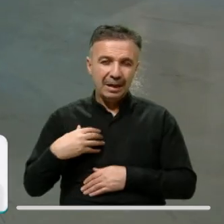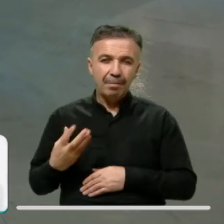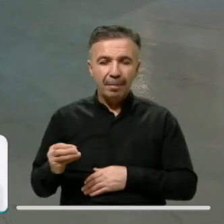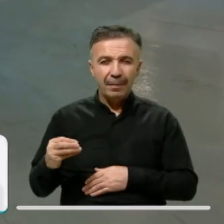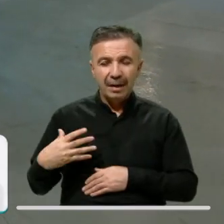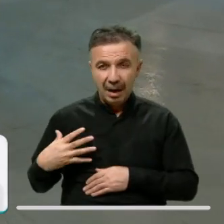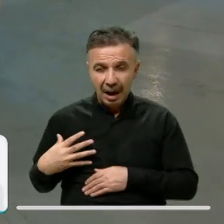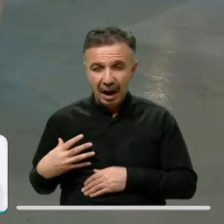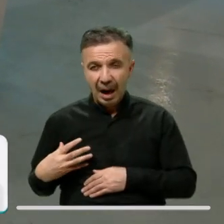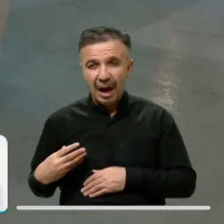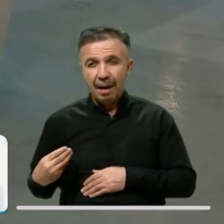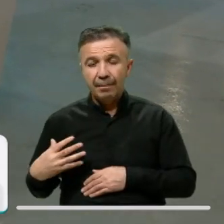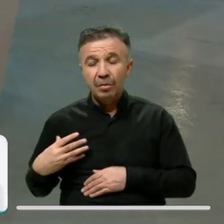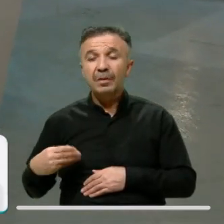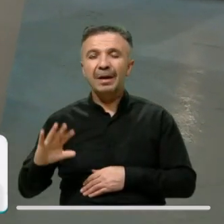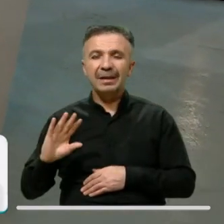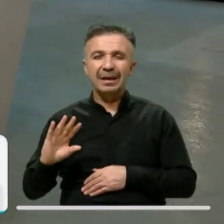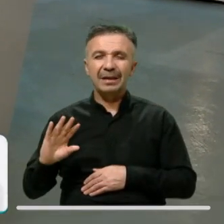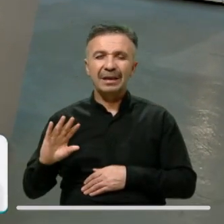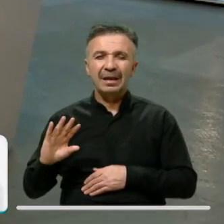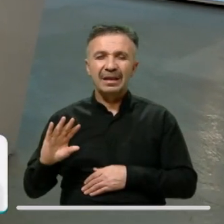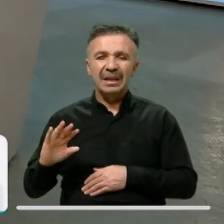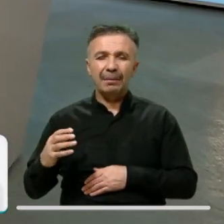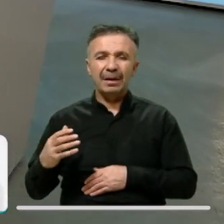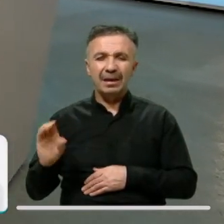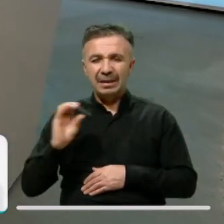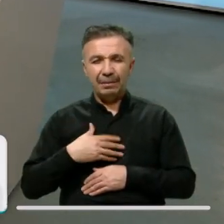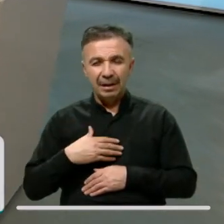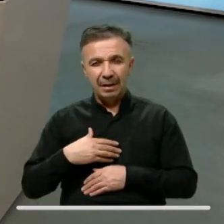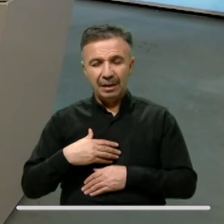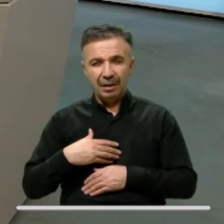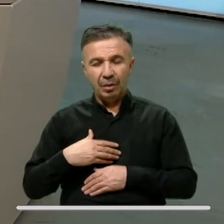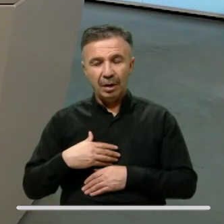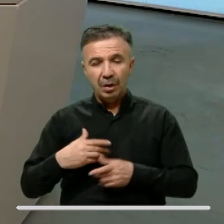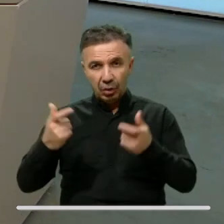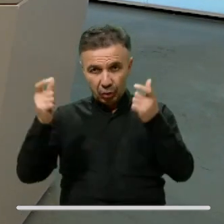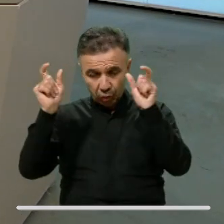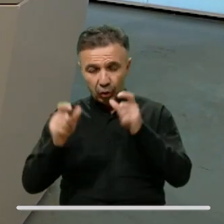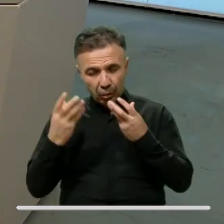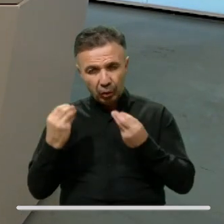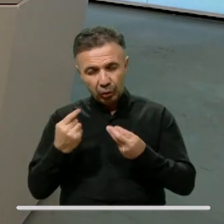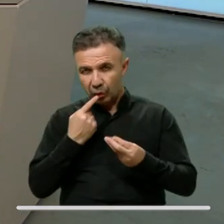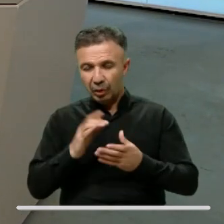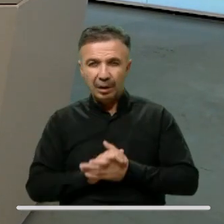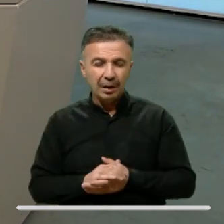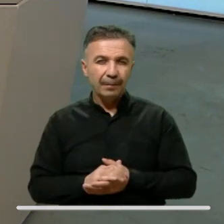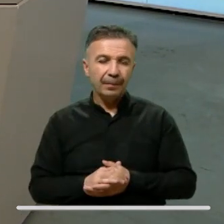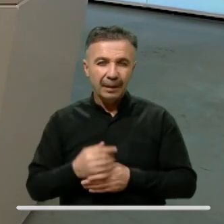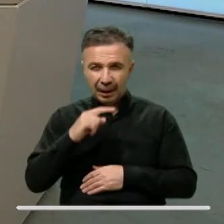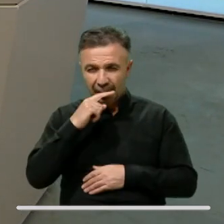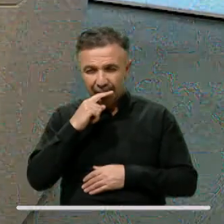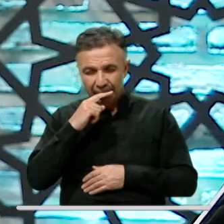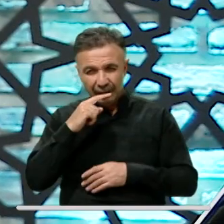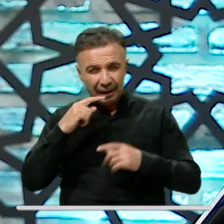bebeğini emzirmediği zaman dinen sorumlu olacağını ifade ediyorlar. Peki efendim. Nide'den bir telefonumuz var. Abdullah